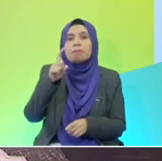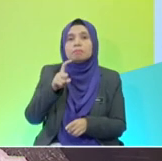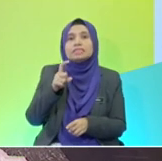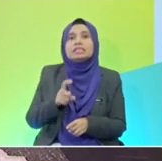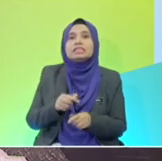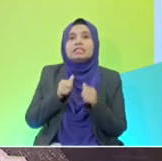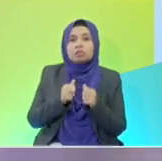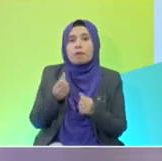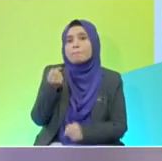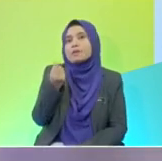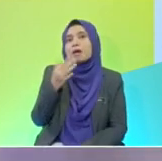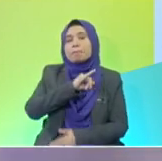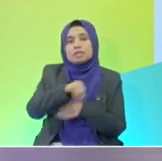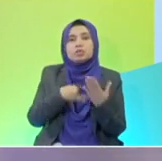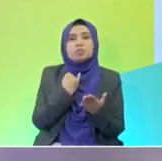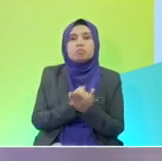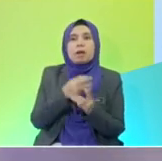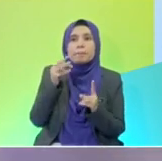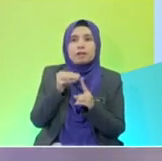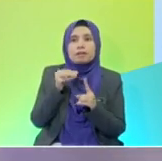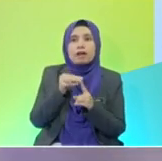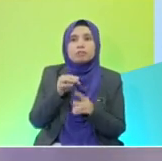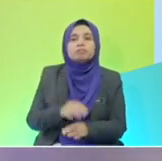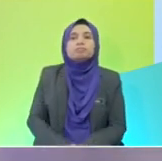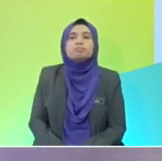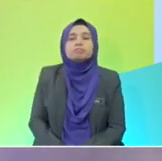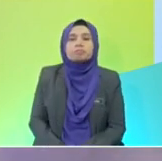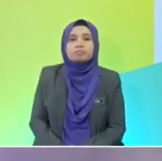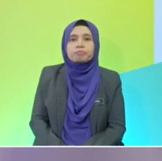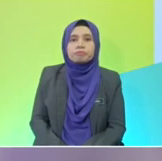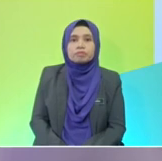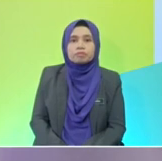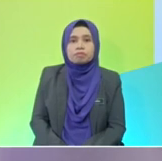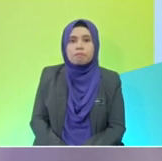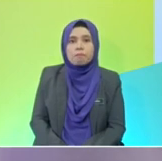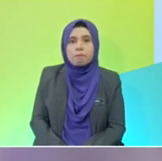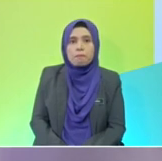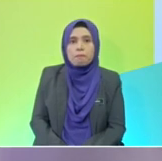Berapa jumlah markas yang diperuntukkan Oke kita terus